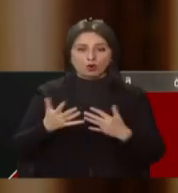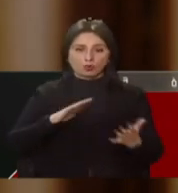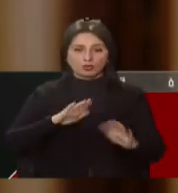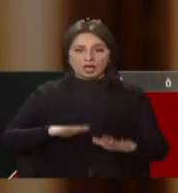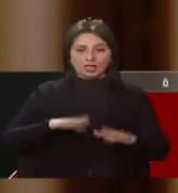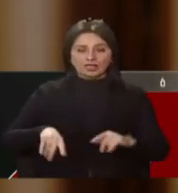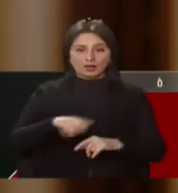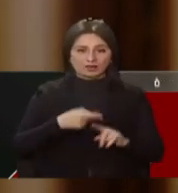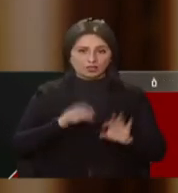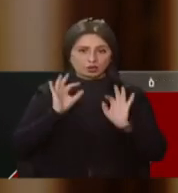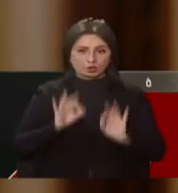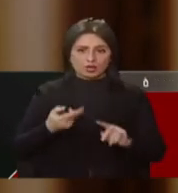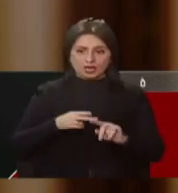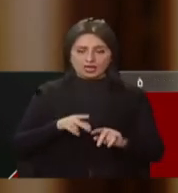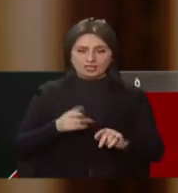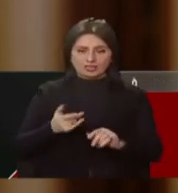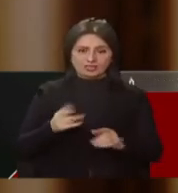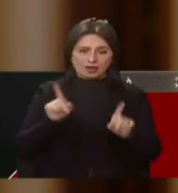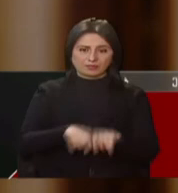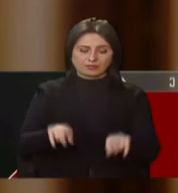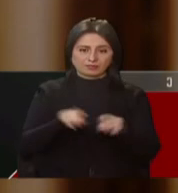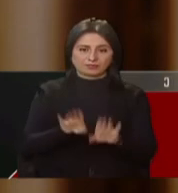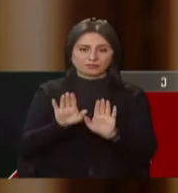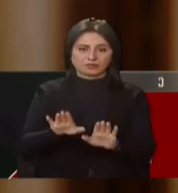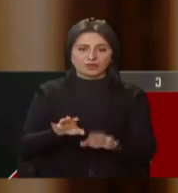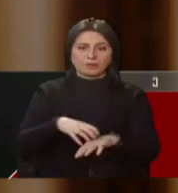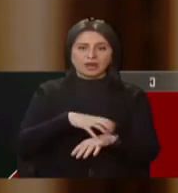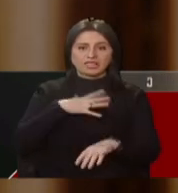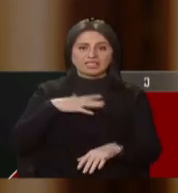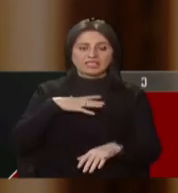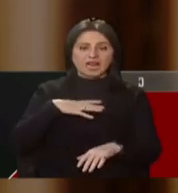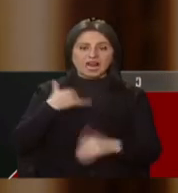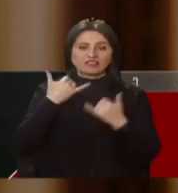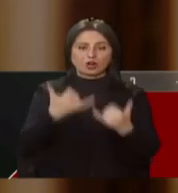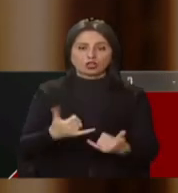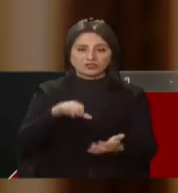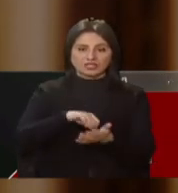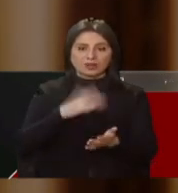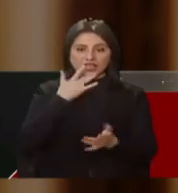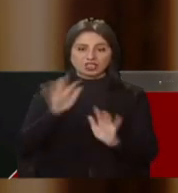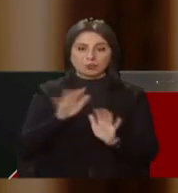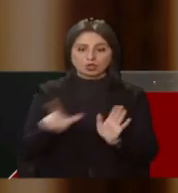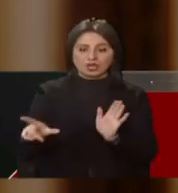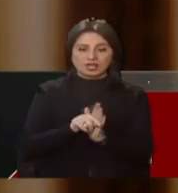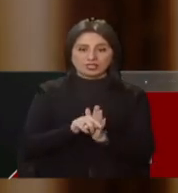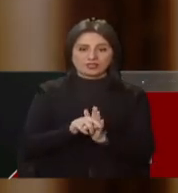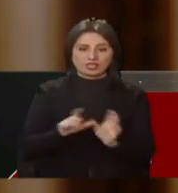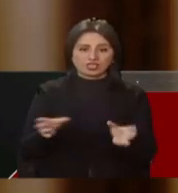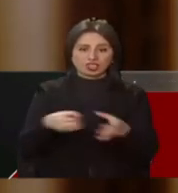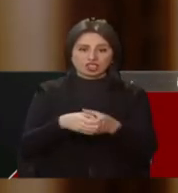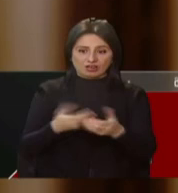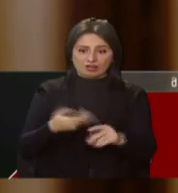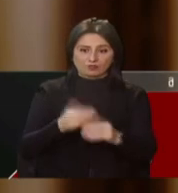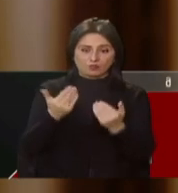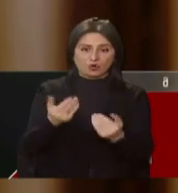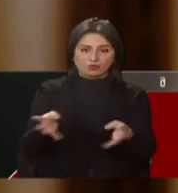პოზიციები. ეს არის სწორედ ის ტანდემი, რომელიც პარტია საქართველოსთვის წარმომადგენლებმა ნაციონალურ მოძრაობასთან ერთად შეკრეს და სწორედ აი